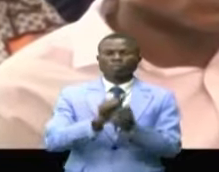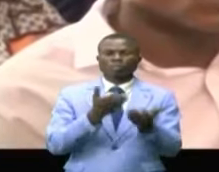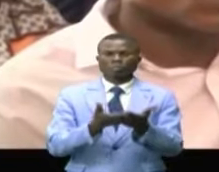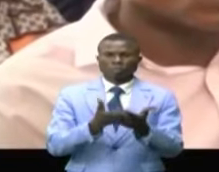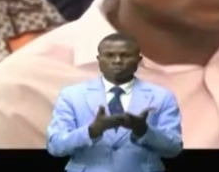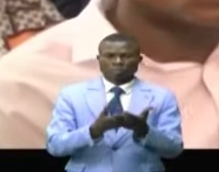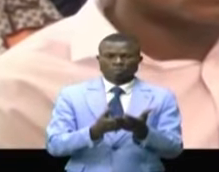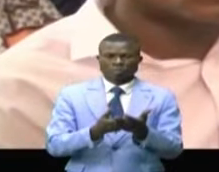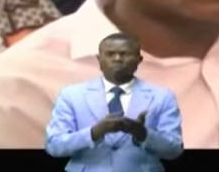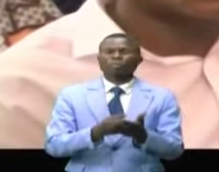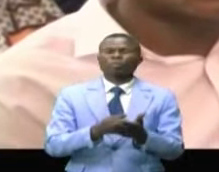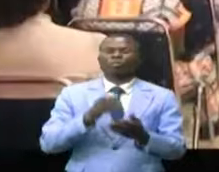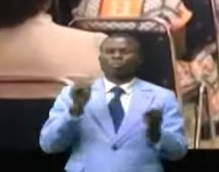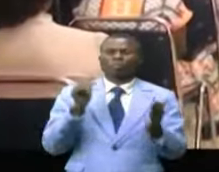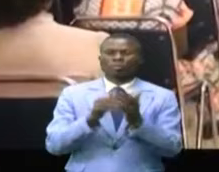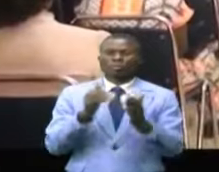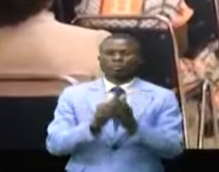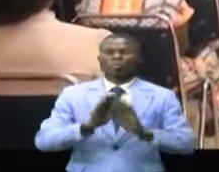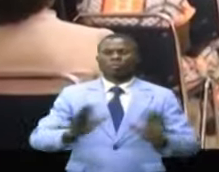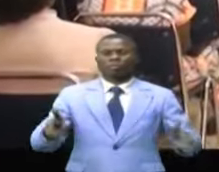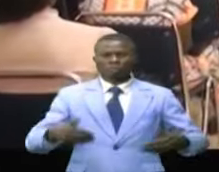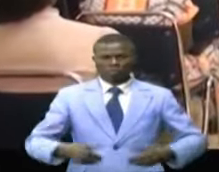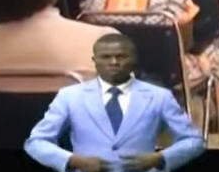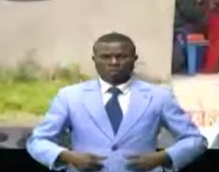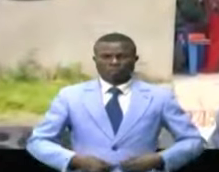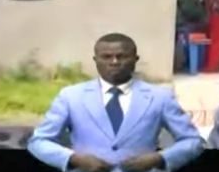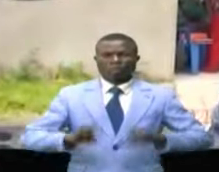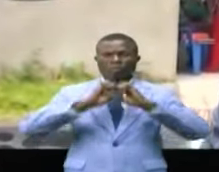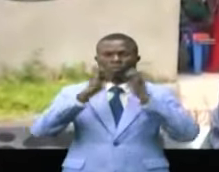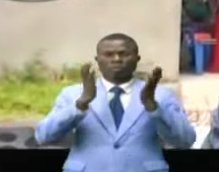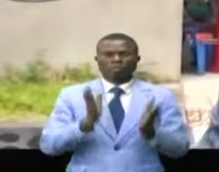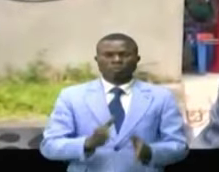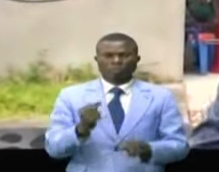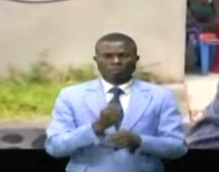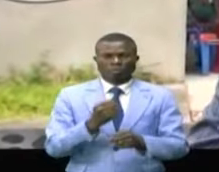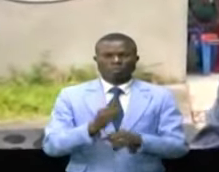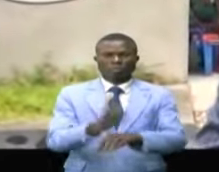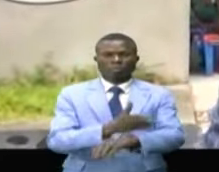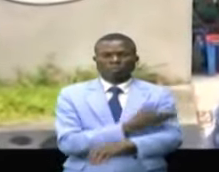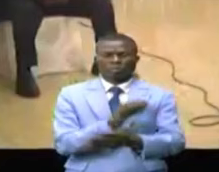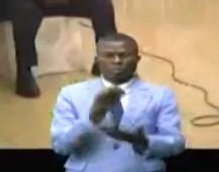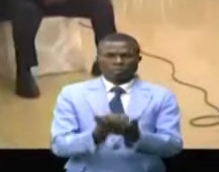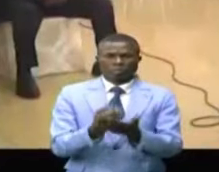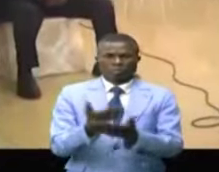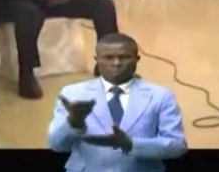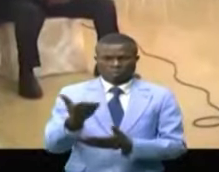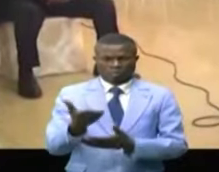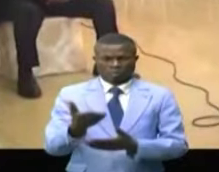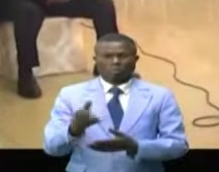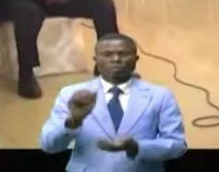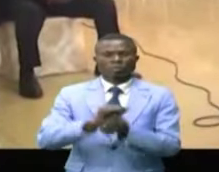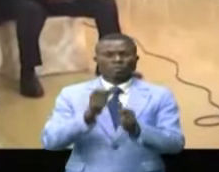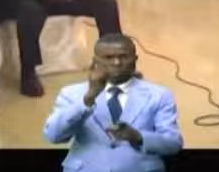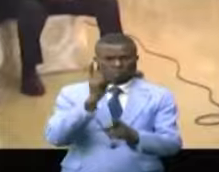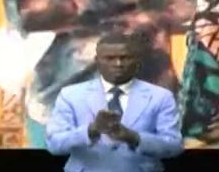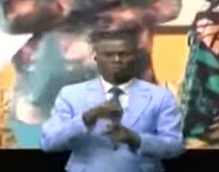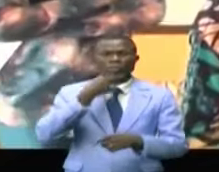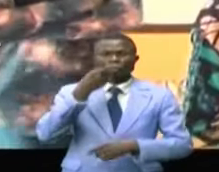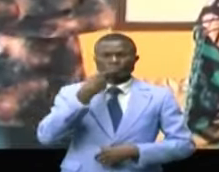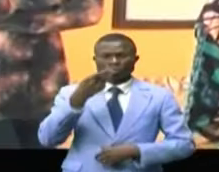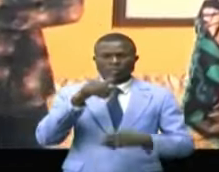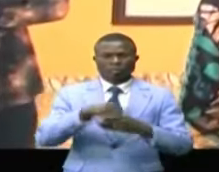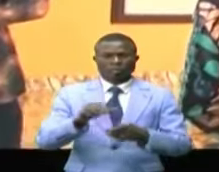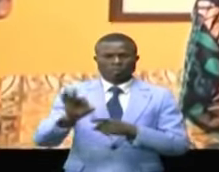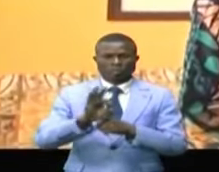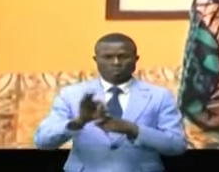ont de l'incidence sur la compétence des jeunes, l'entrepreneuriat et la croissance économique. C'est toute la problématique évoquée au cours